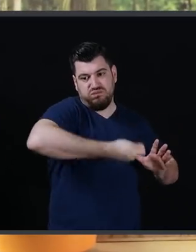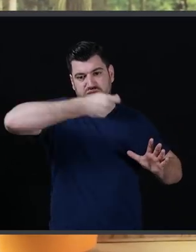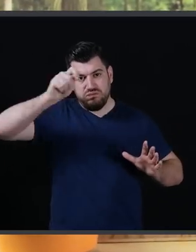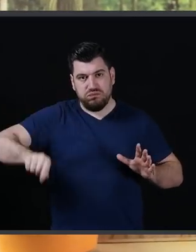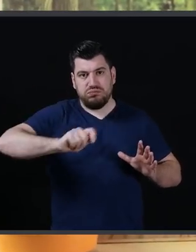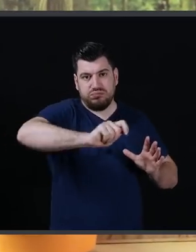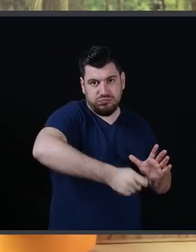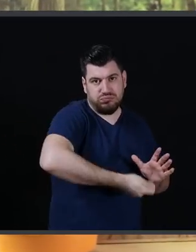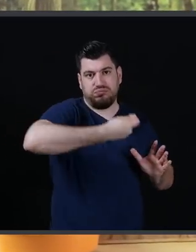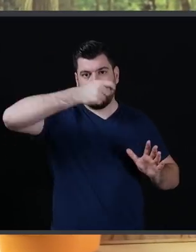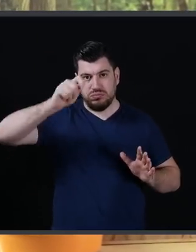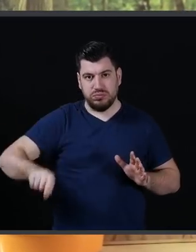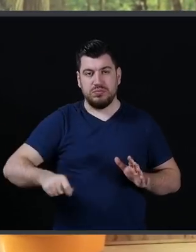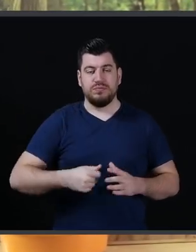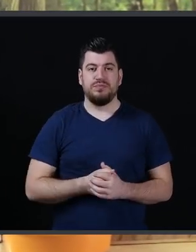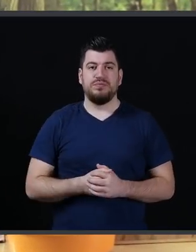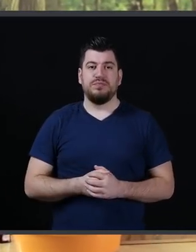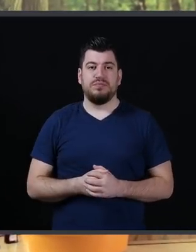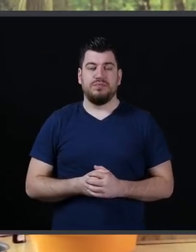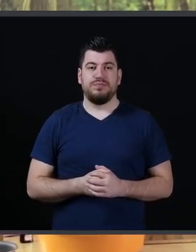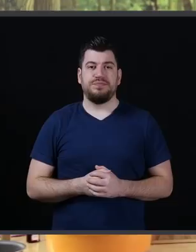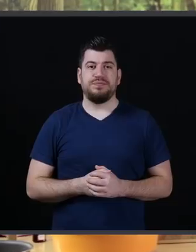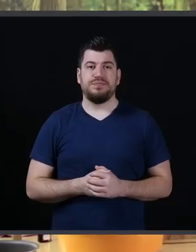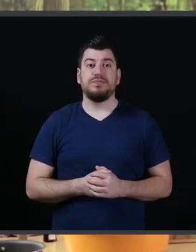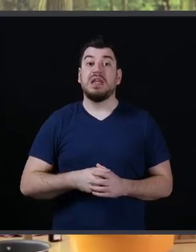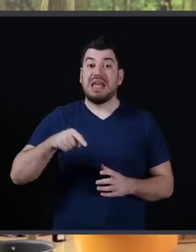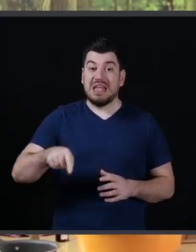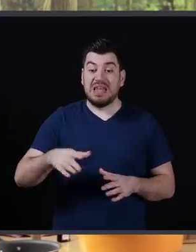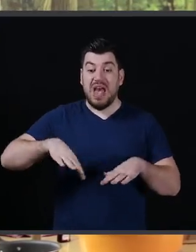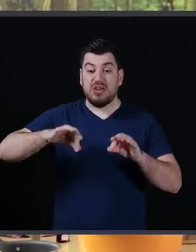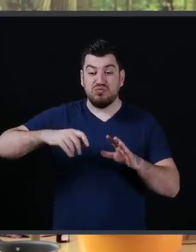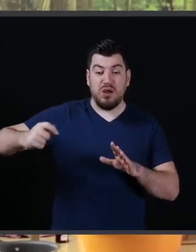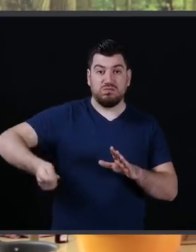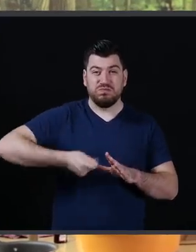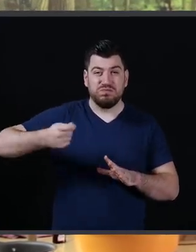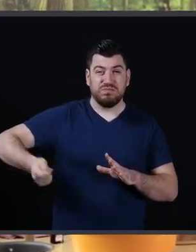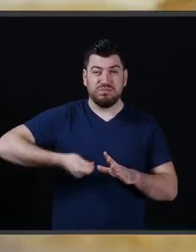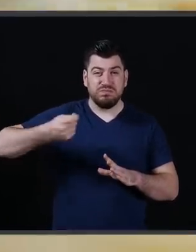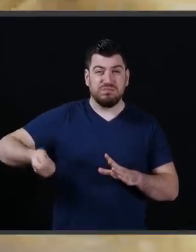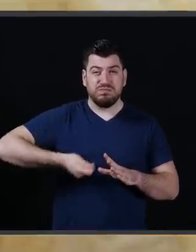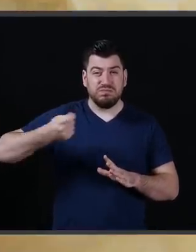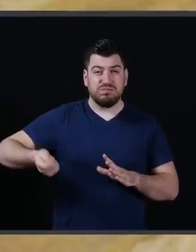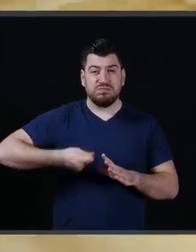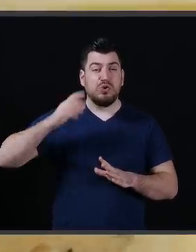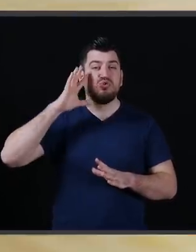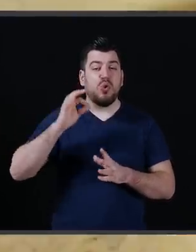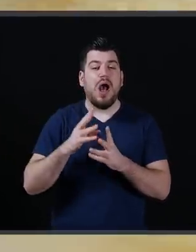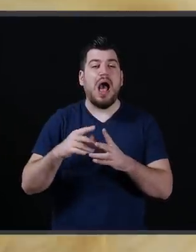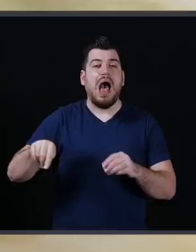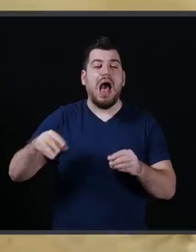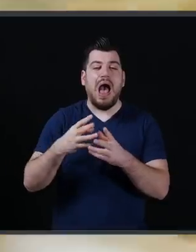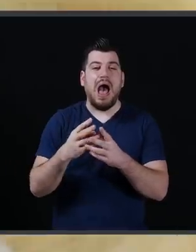δυο κουταλιές μαρίς μέσα Και βάζω και τις θυσιάζω ουσιαστικά Για να ρεώσω λίγο το μείγμα μου Γιατί είναι πάρα πολύ πυκτό τώρα Και θα μου είναι